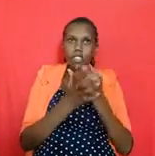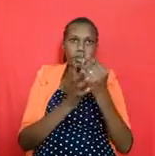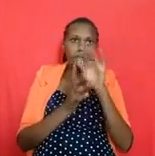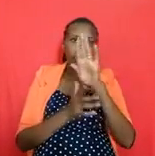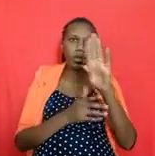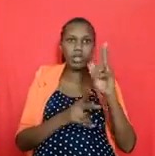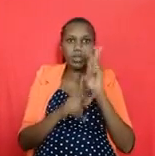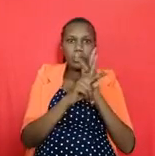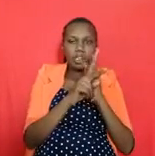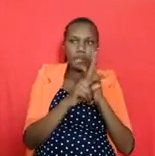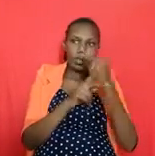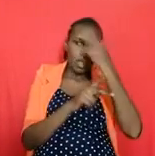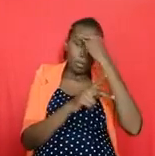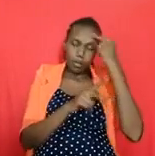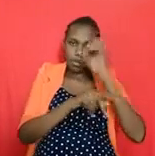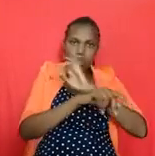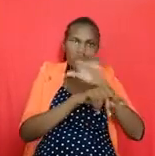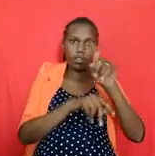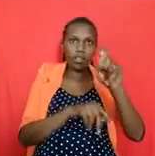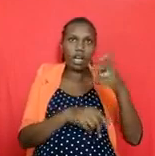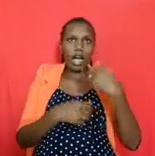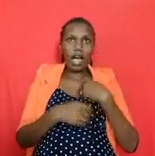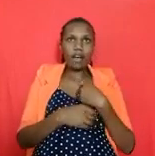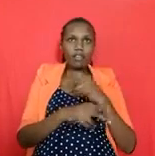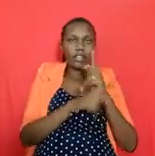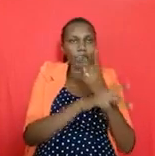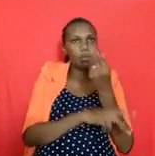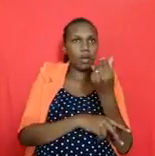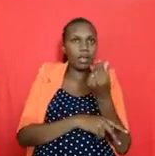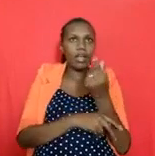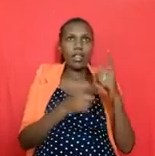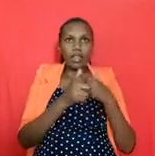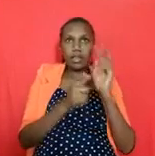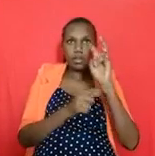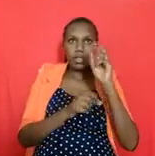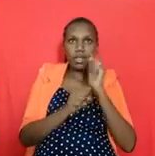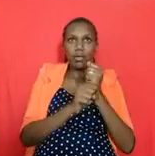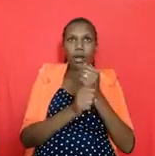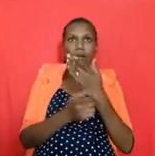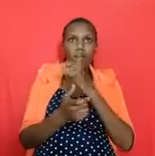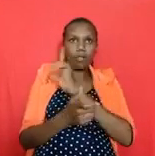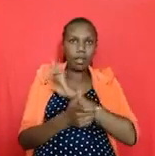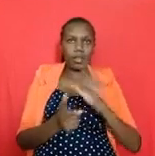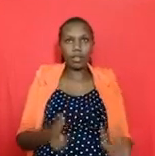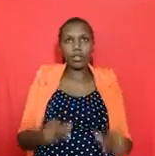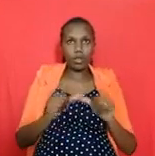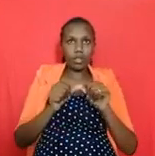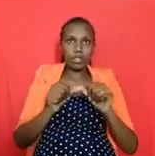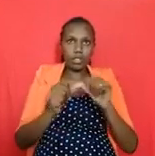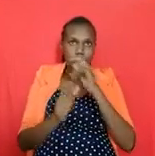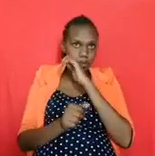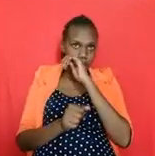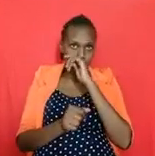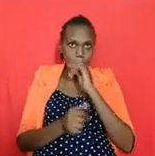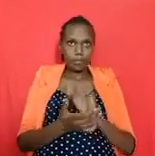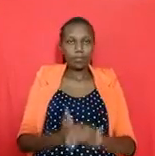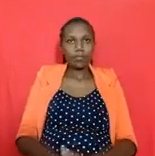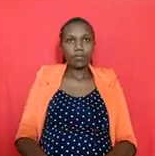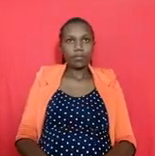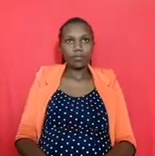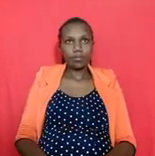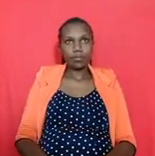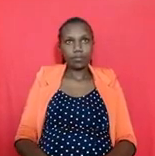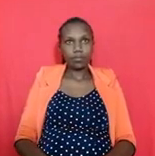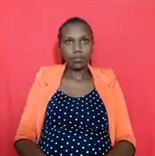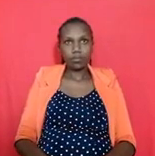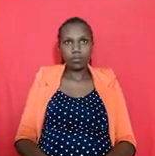ati covid nigetha wiigire akibari rora wira wa ngai no urathi nake na mbere andu matinatiga